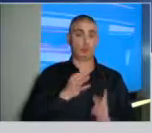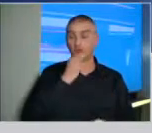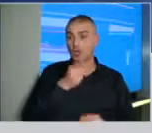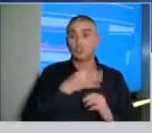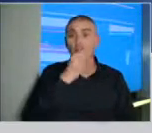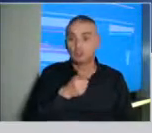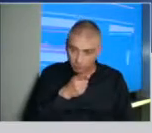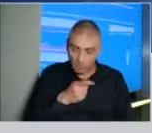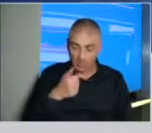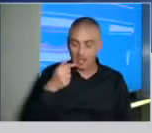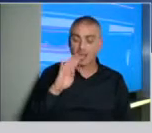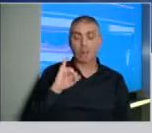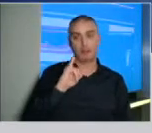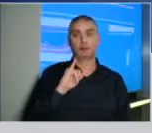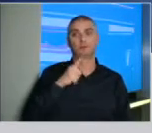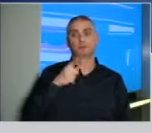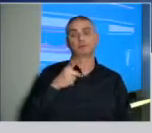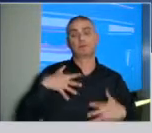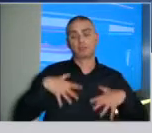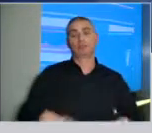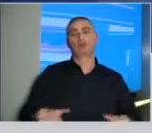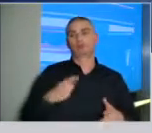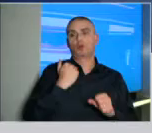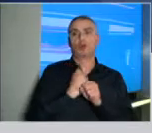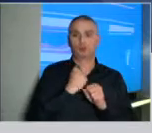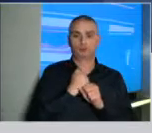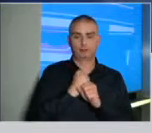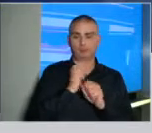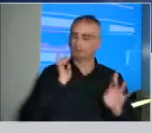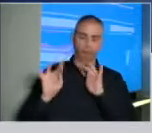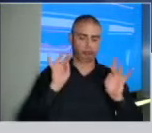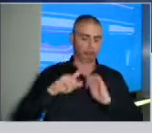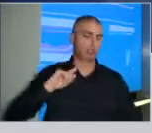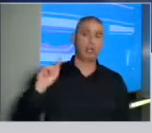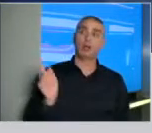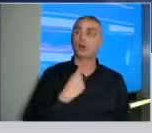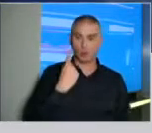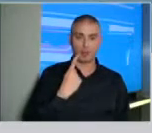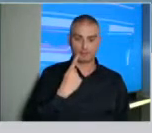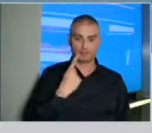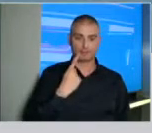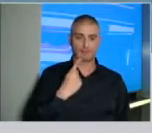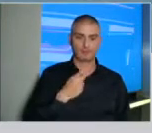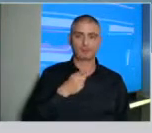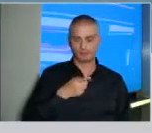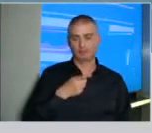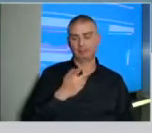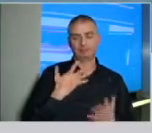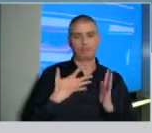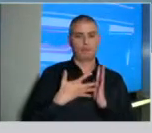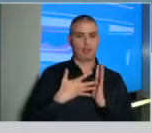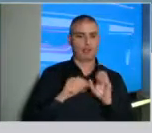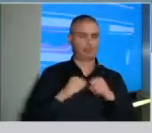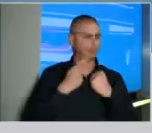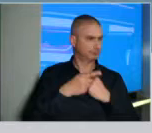שואל, זה גבאי עוד פעם, בייאוש. יורה לכל הכיוונים. הוא יורה לכל הכיוונים, עושה איזה בקרת נזקים, מנסה למזער.